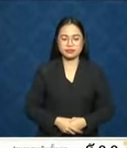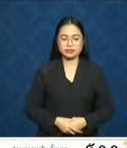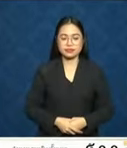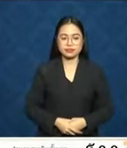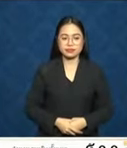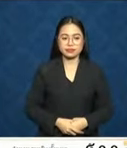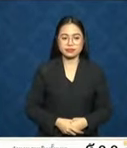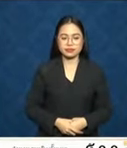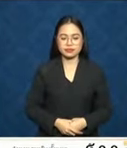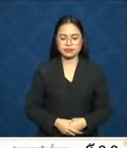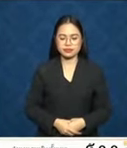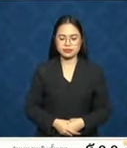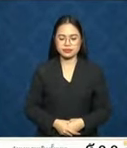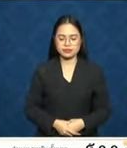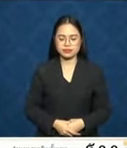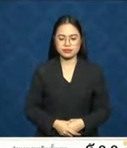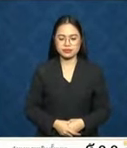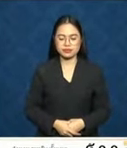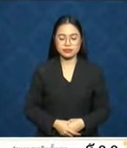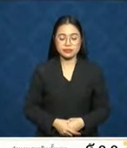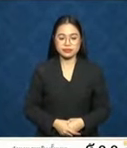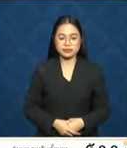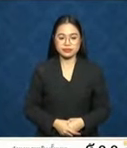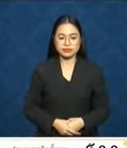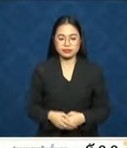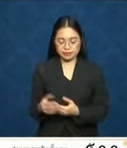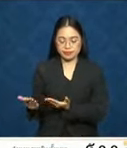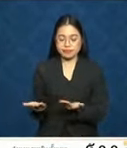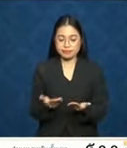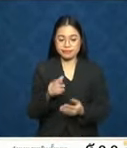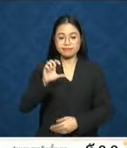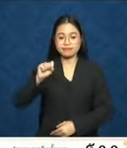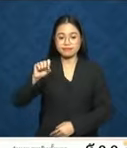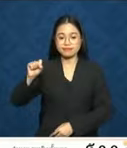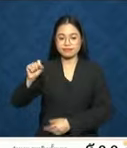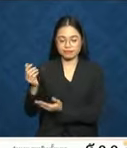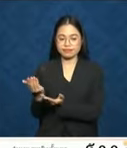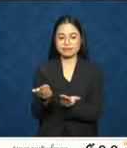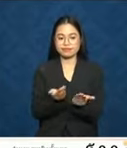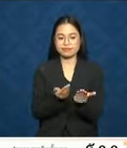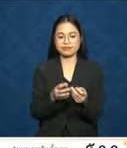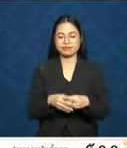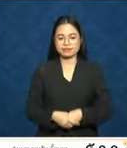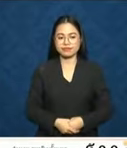คุณสุปกรณ์ตันติไพบูลย์ธนะครับ